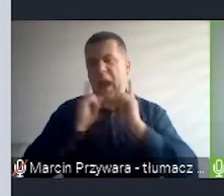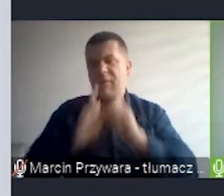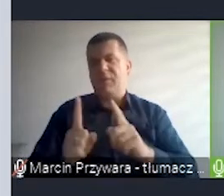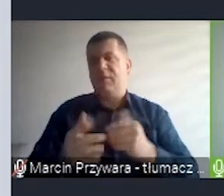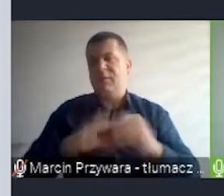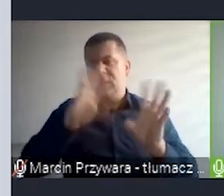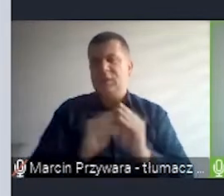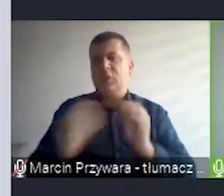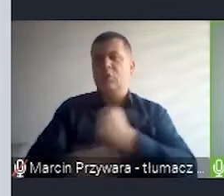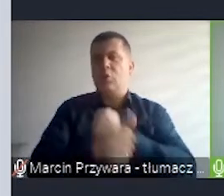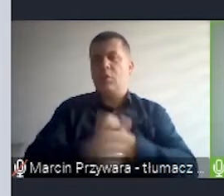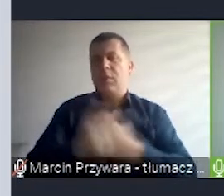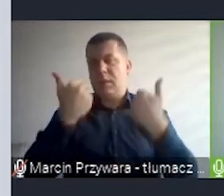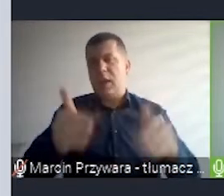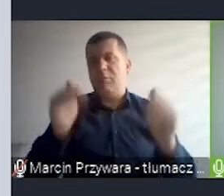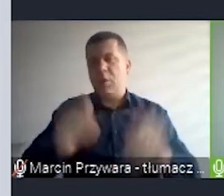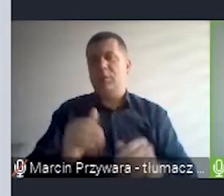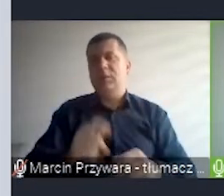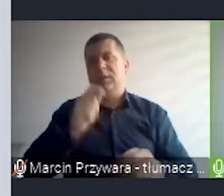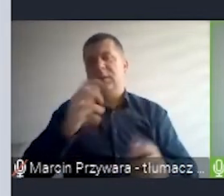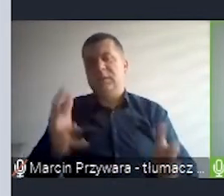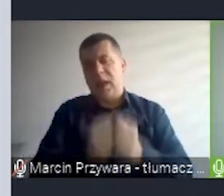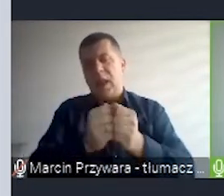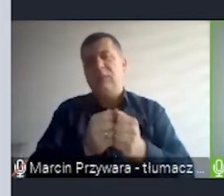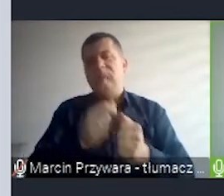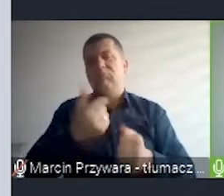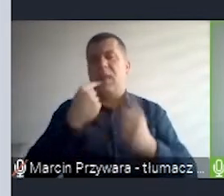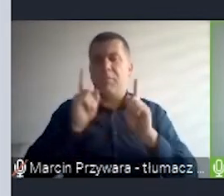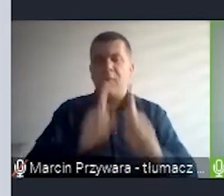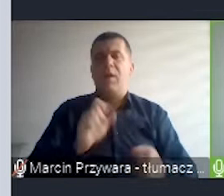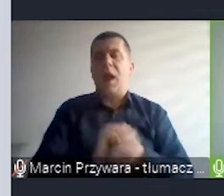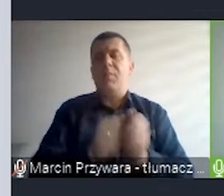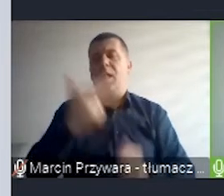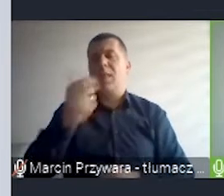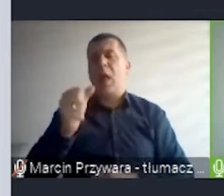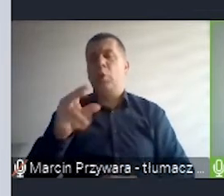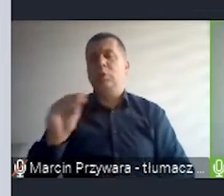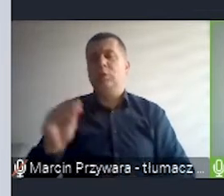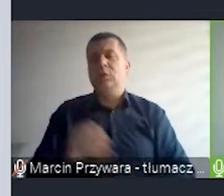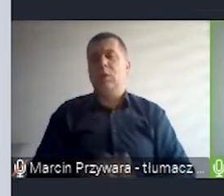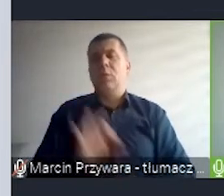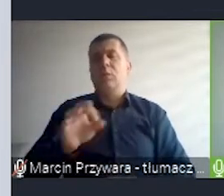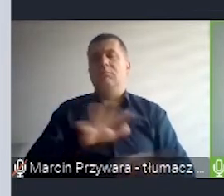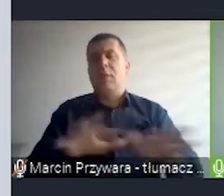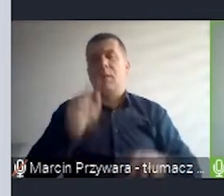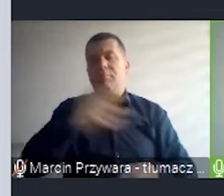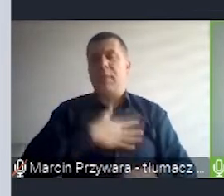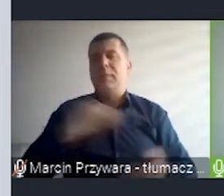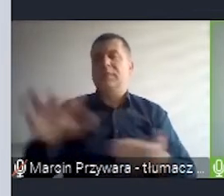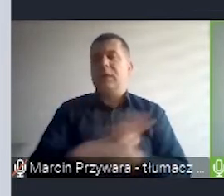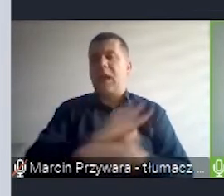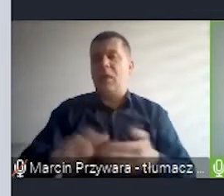dokumenty, które pozwalają zidentyfikować ewentualną nieprawidłowość czy nadużycie, bo znajdują się tam skany